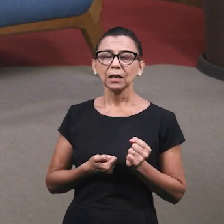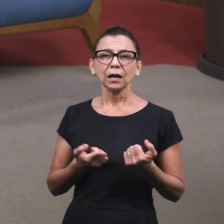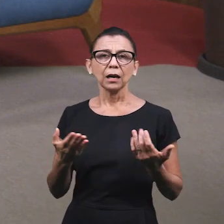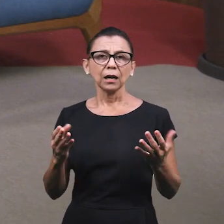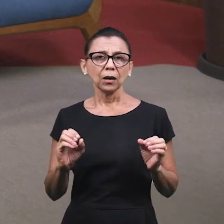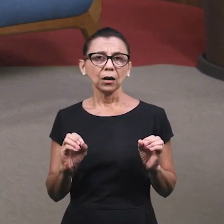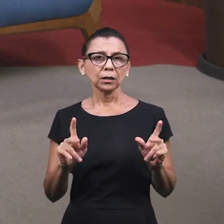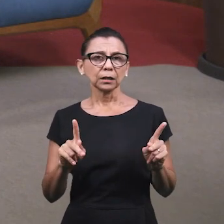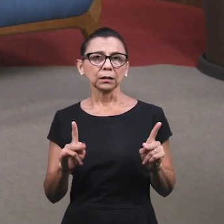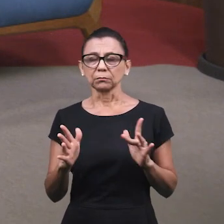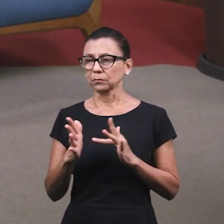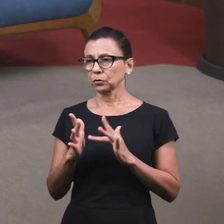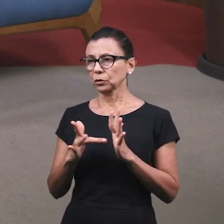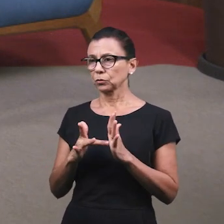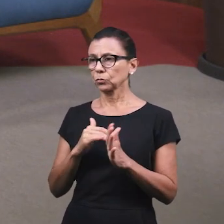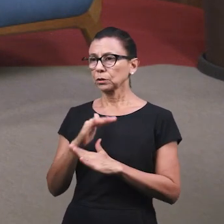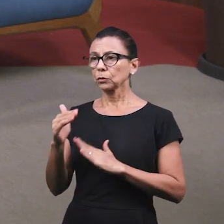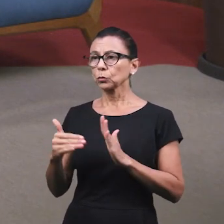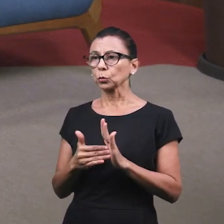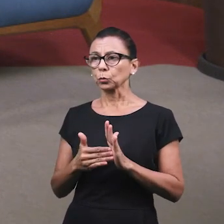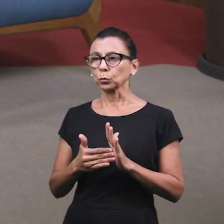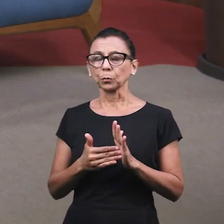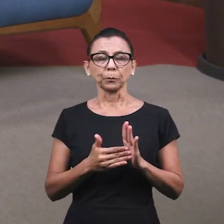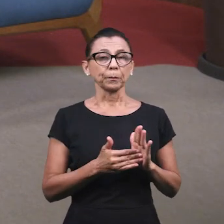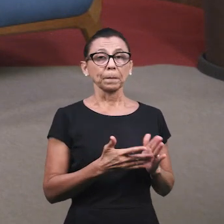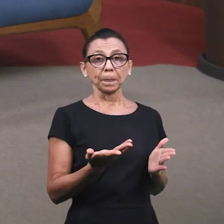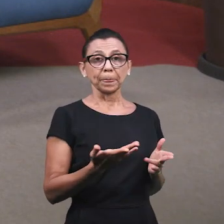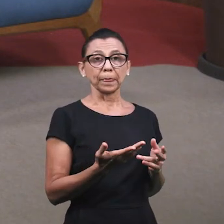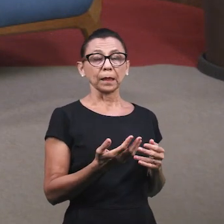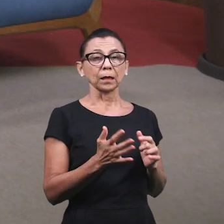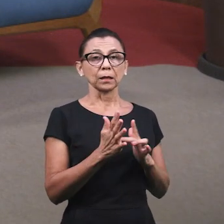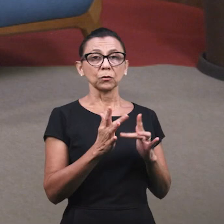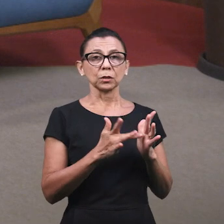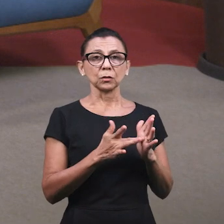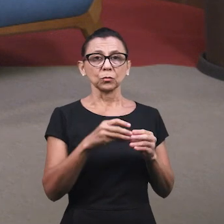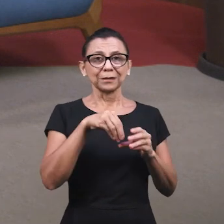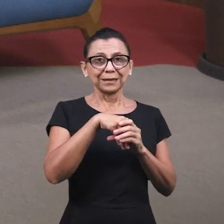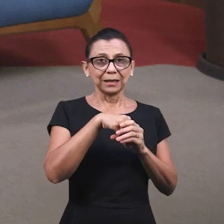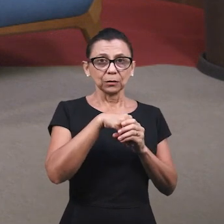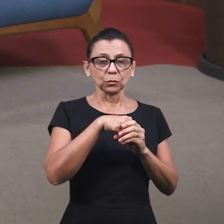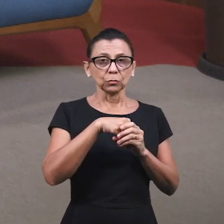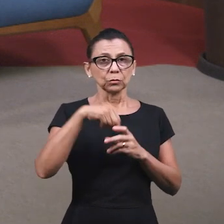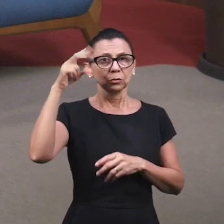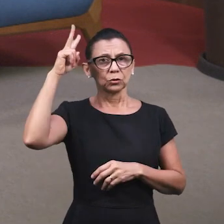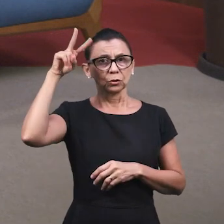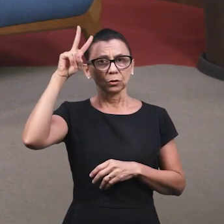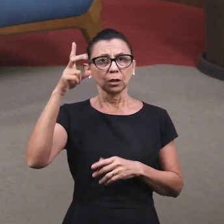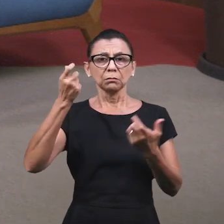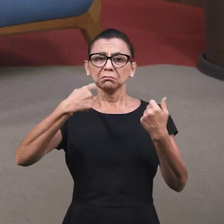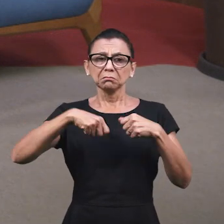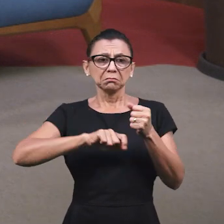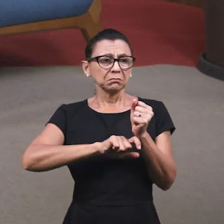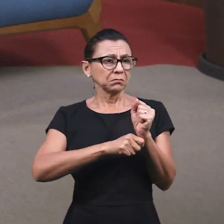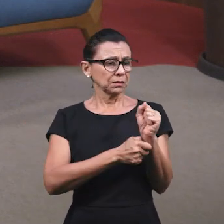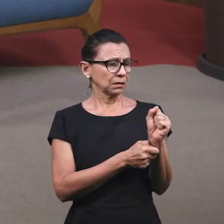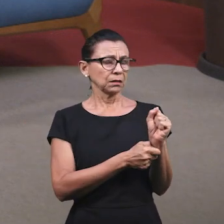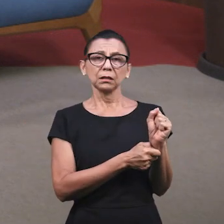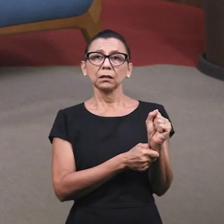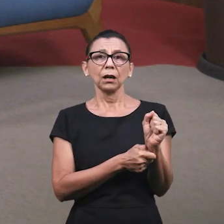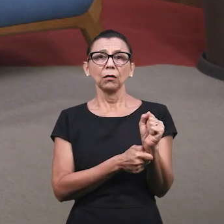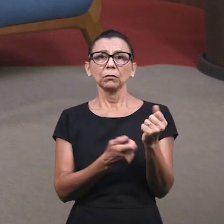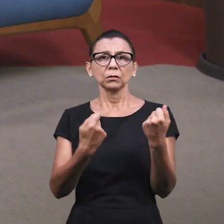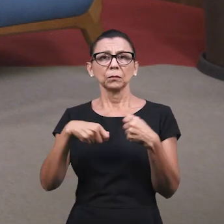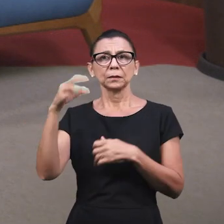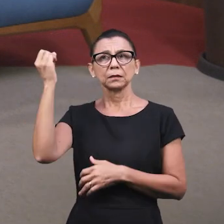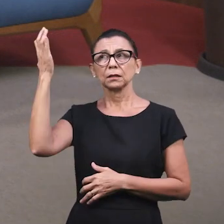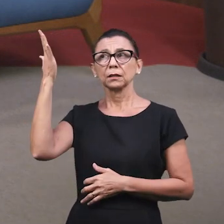concerne ce mystère. Parce que quand on parle de Jésus, c'est tout, n'est-ce pas? Parce que Jésus historique, il n'a pas besoin